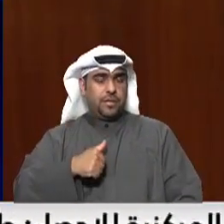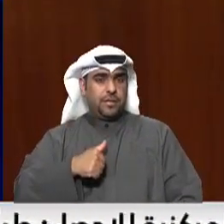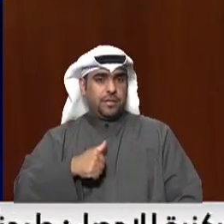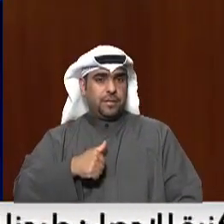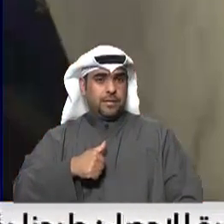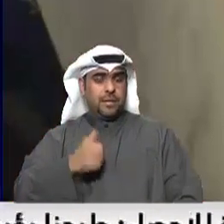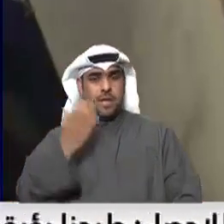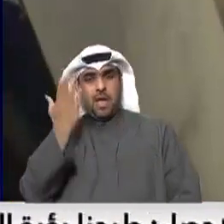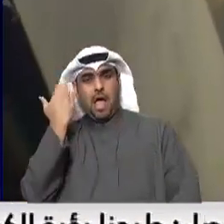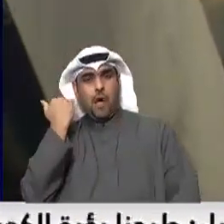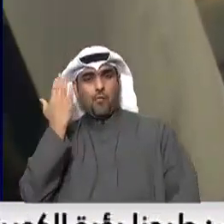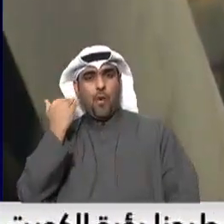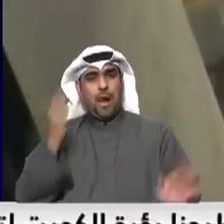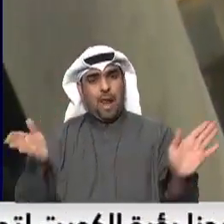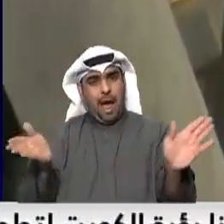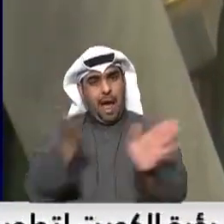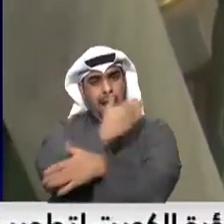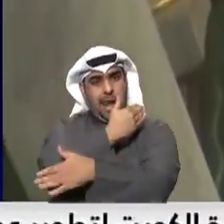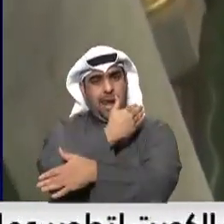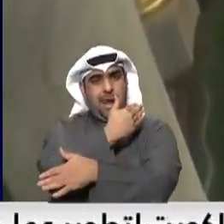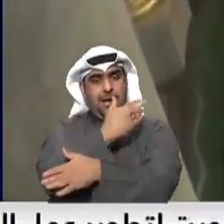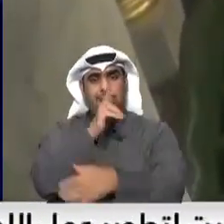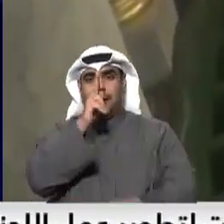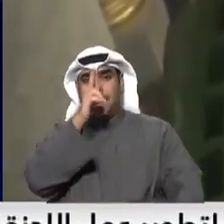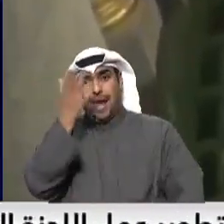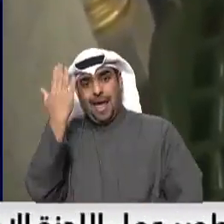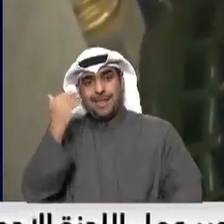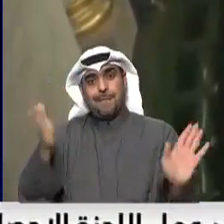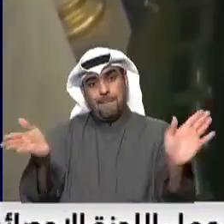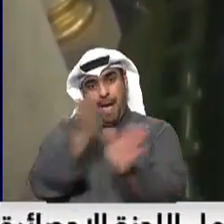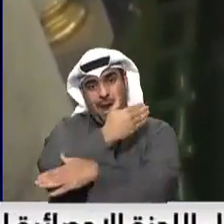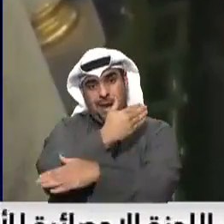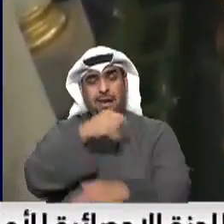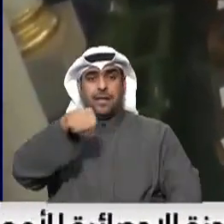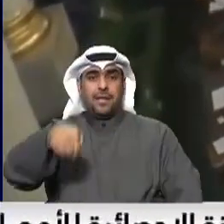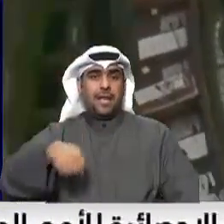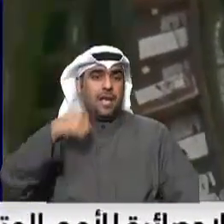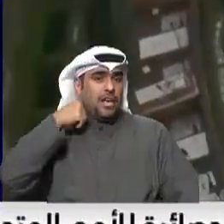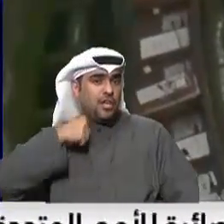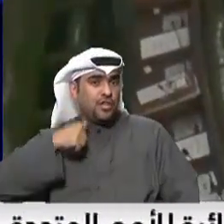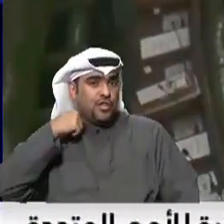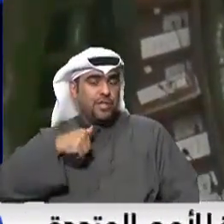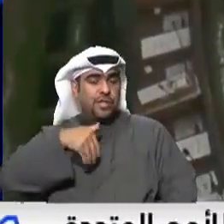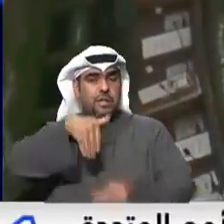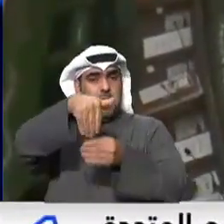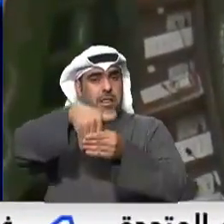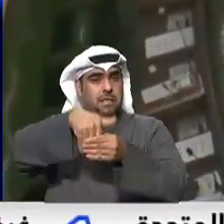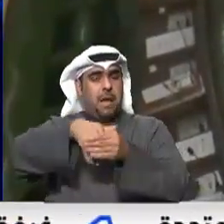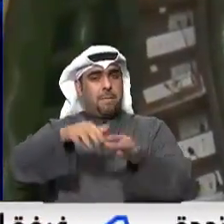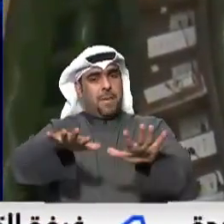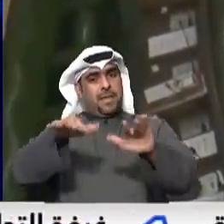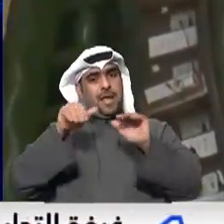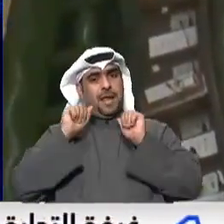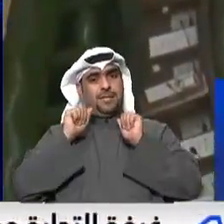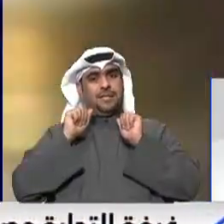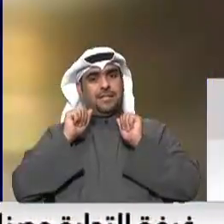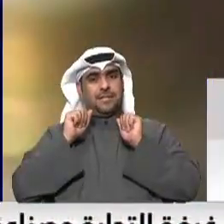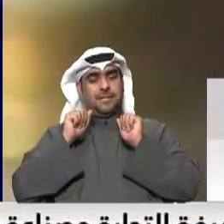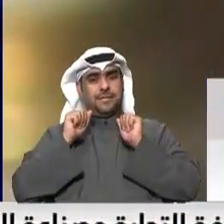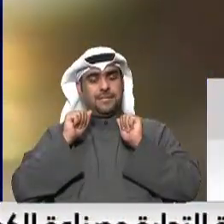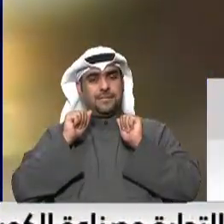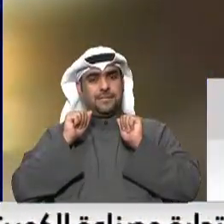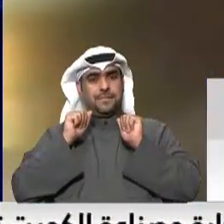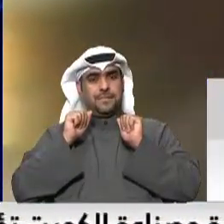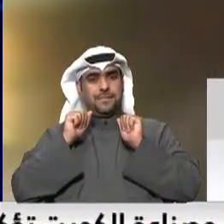السابق وكذلك حل البرلمان وفق مرسوم رئاسي. جرت هذه الجلسة في ظروف